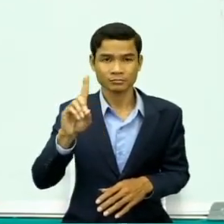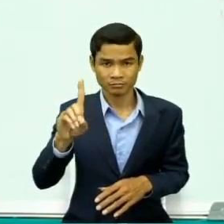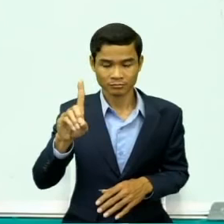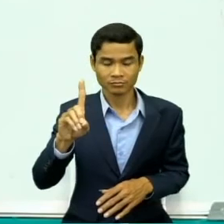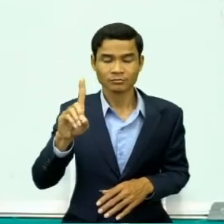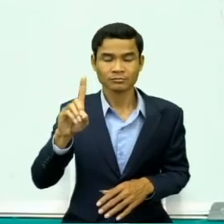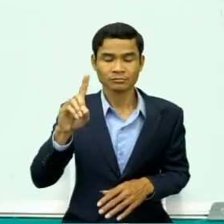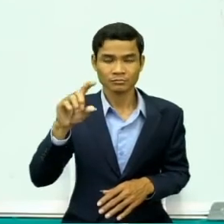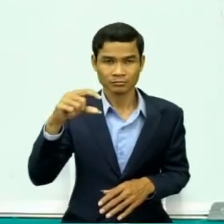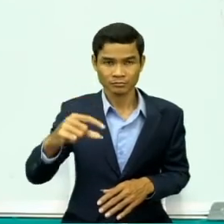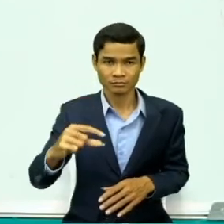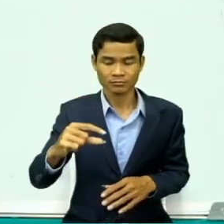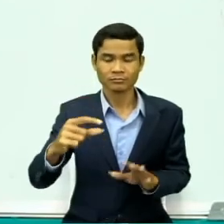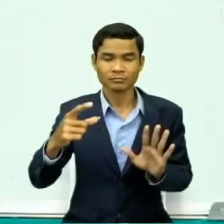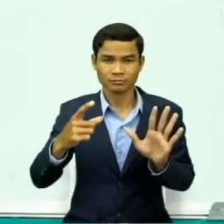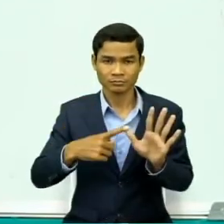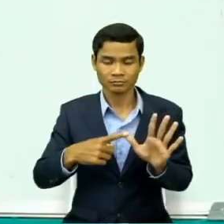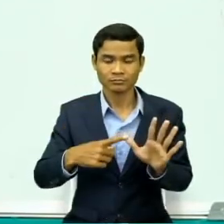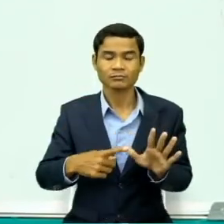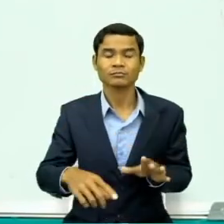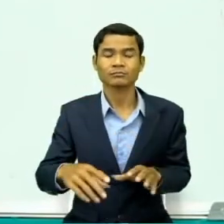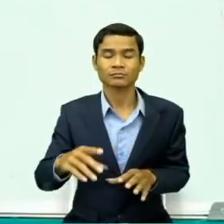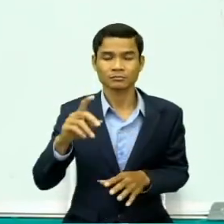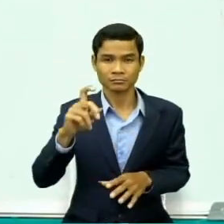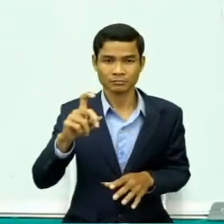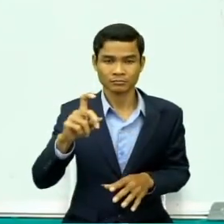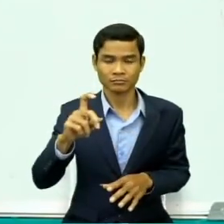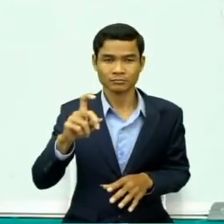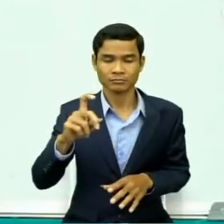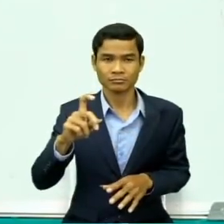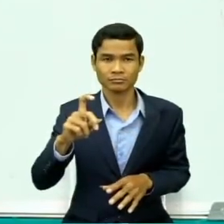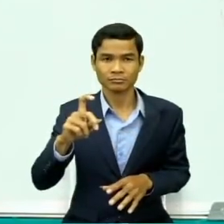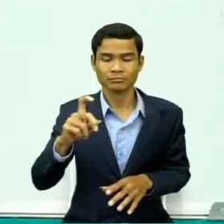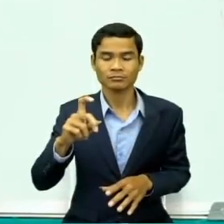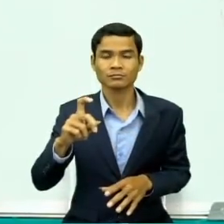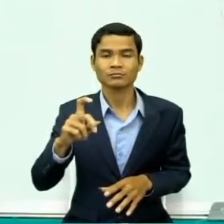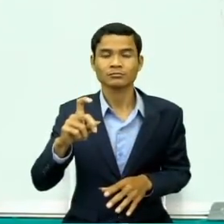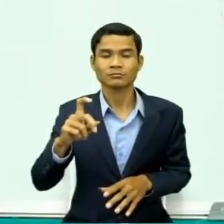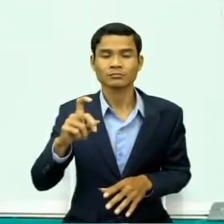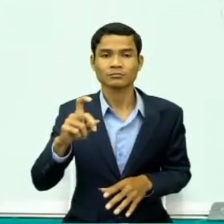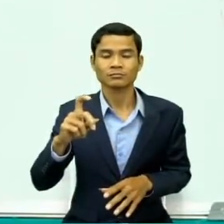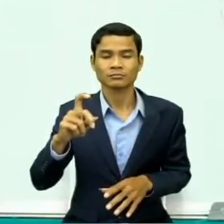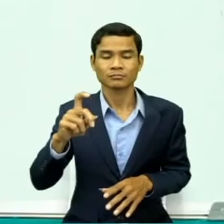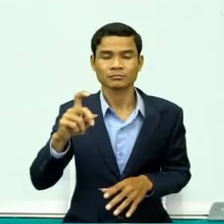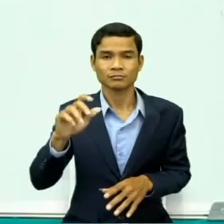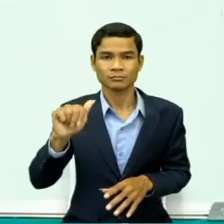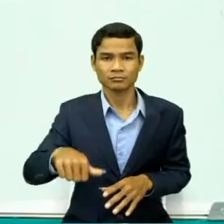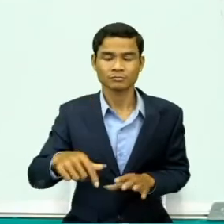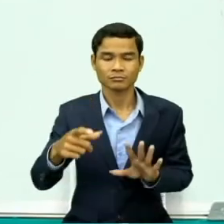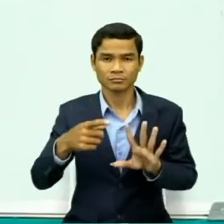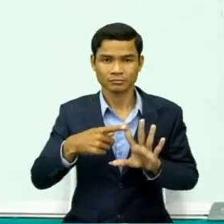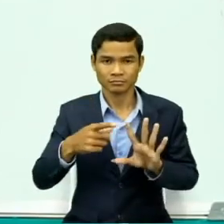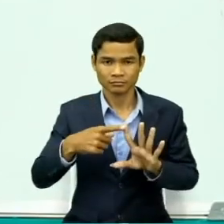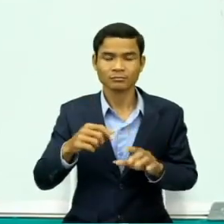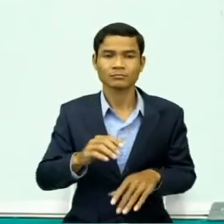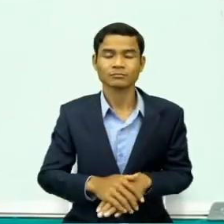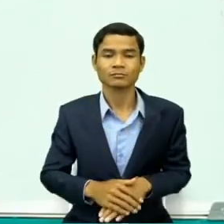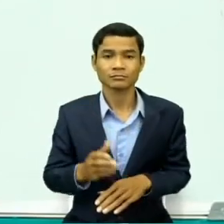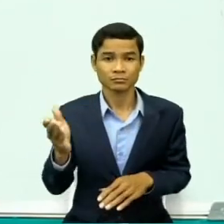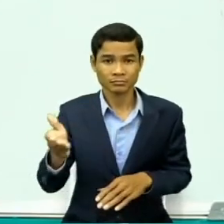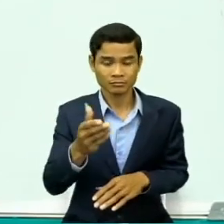phó chân co sra á phó chân nhờ sra